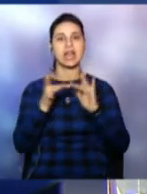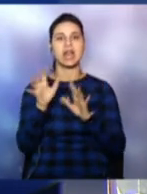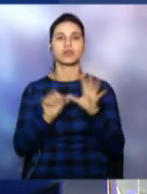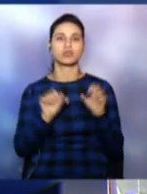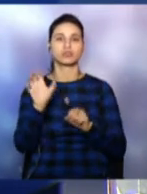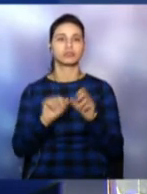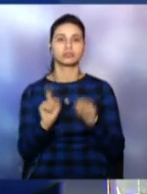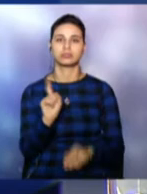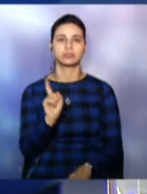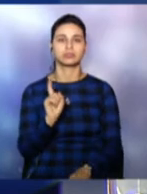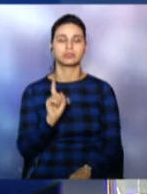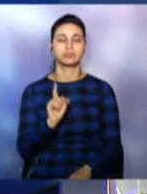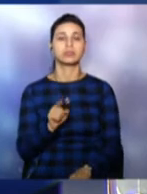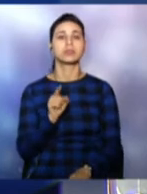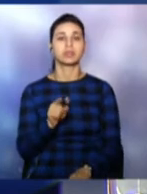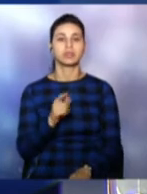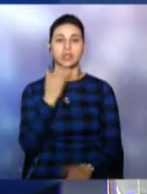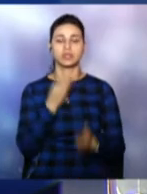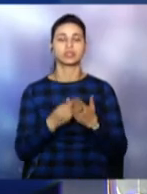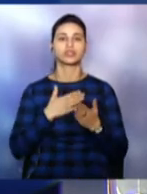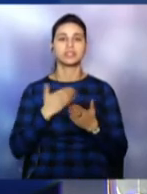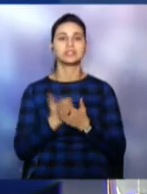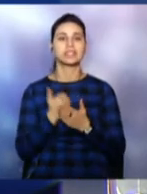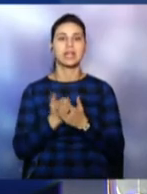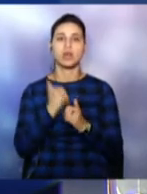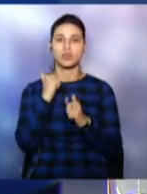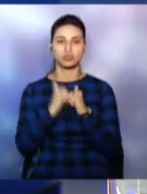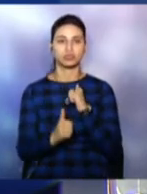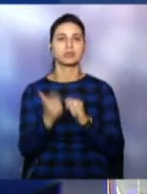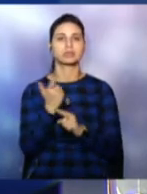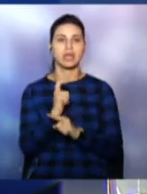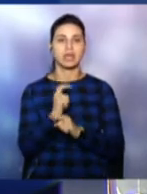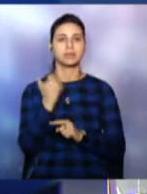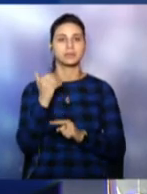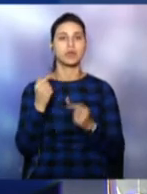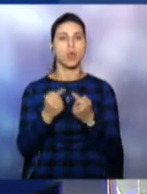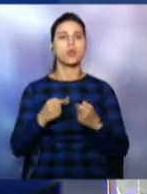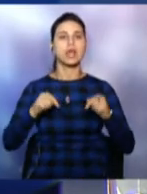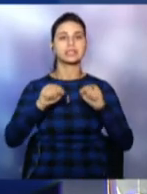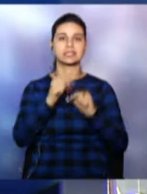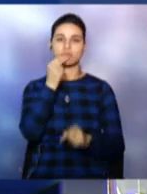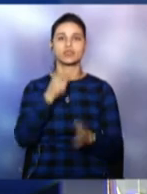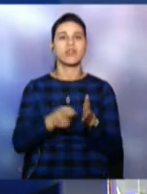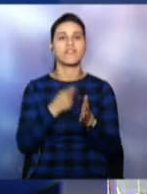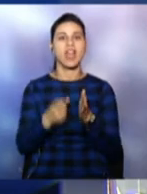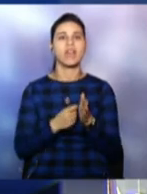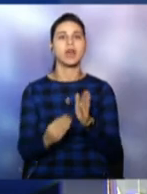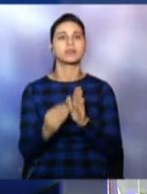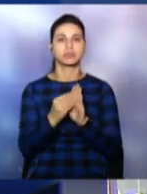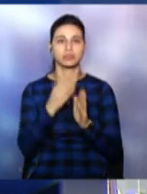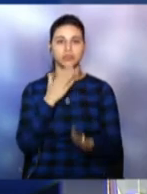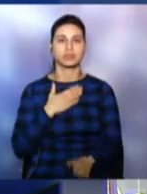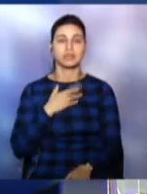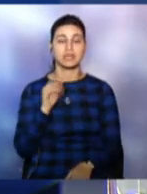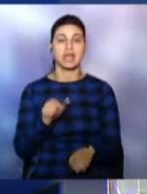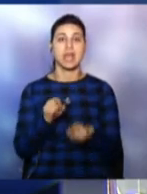პორტალებიდან შეგროვილი. Როგორც წესი, ჩვენი სიახლე არის ძალიან ავტორიტეტული ორგანიზაციების კვლევებზე დაფუძნებული და